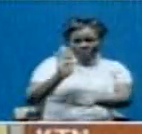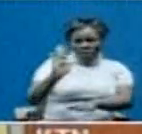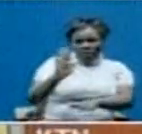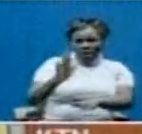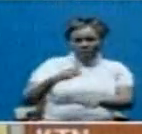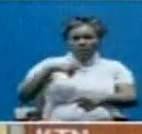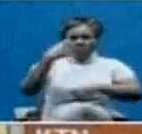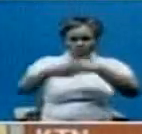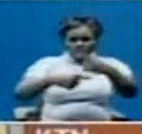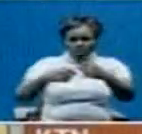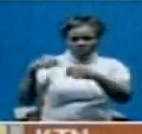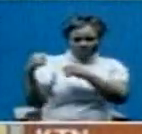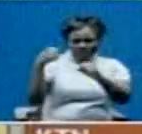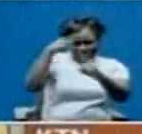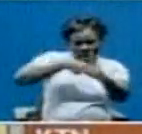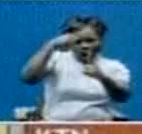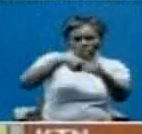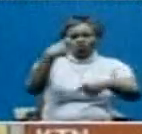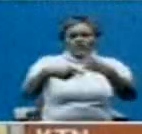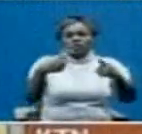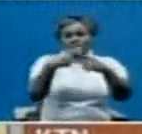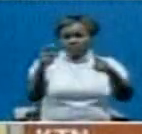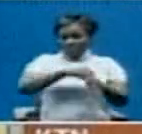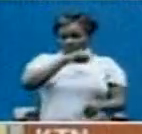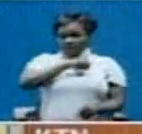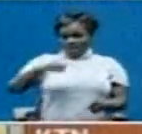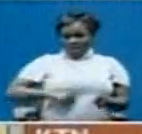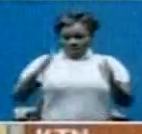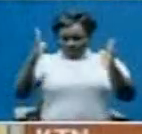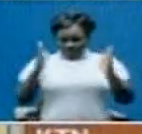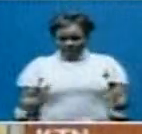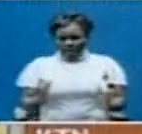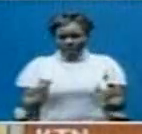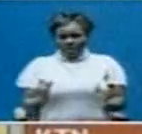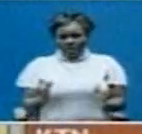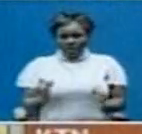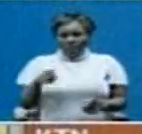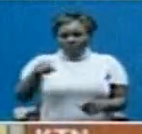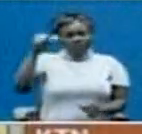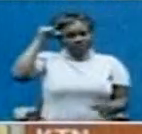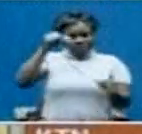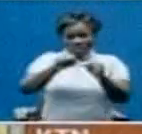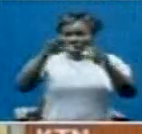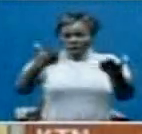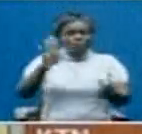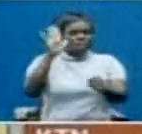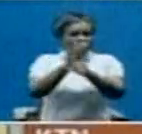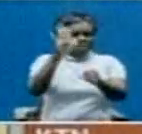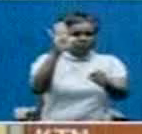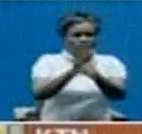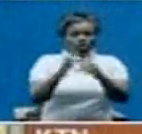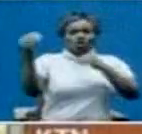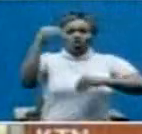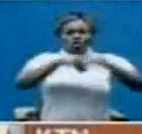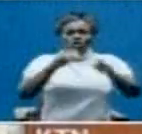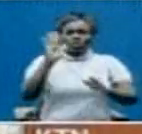Bado Mapambano. Lakini mbali na hayo, seneta Gerald Otieno Kajwang atakumbukwa kwa mengi, hasa mchango